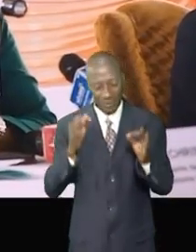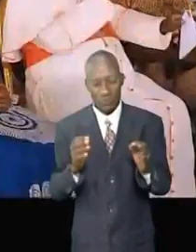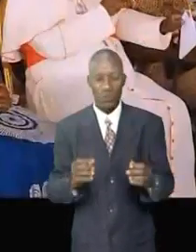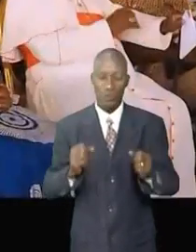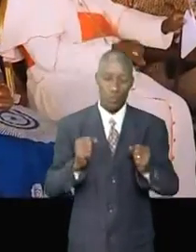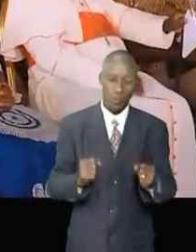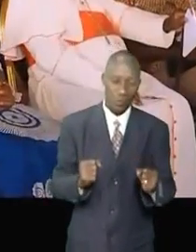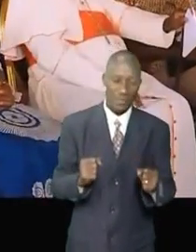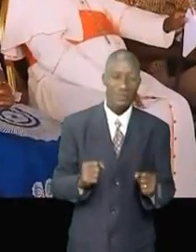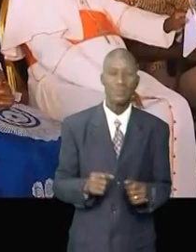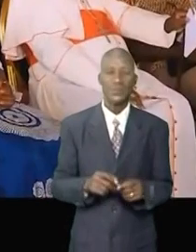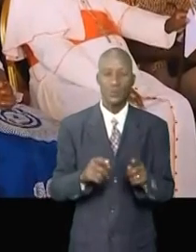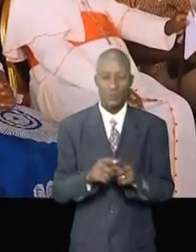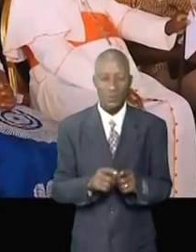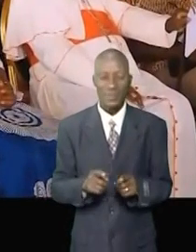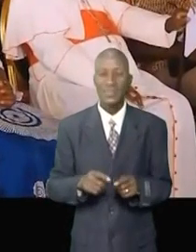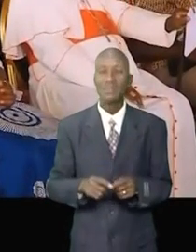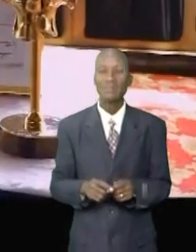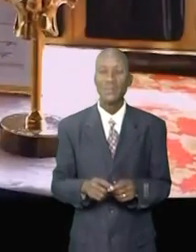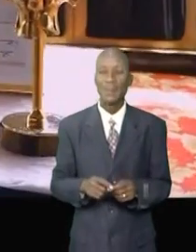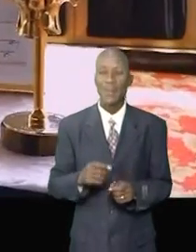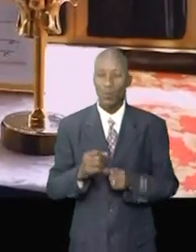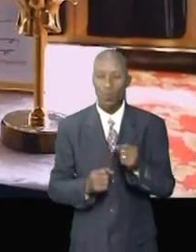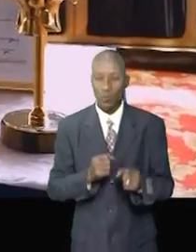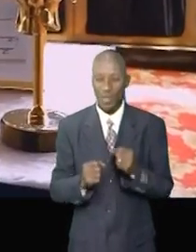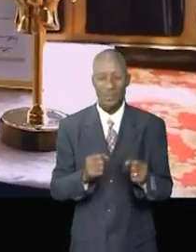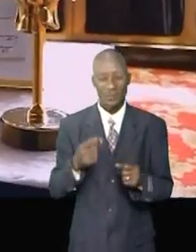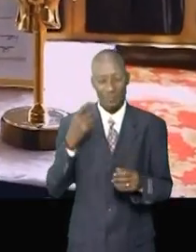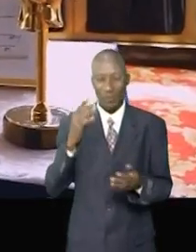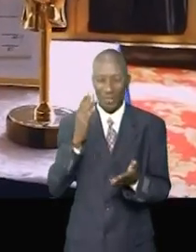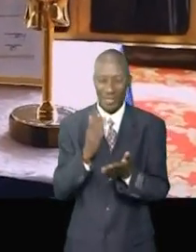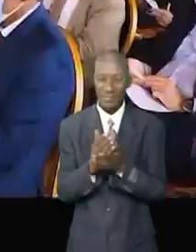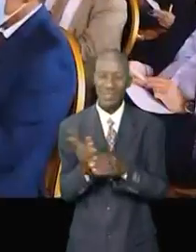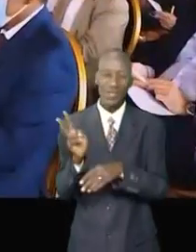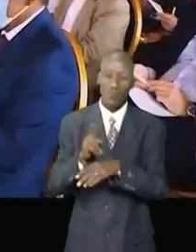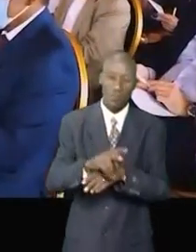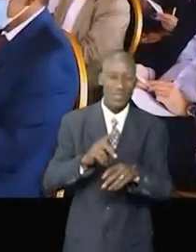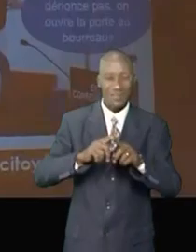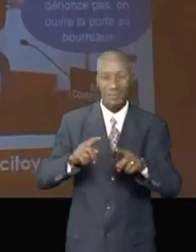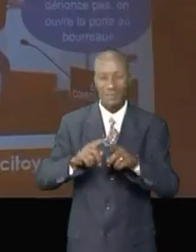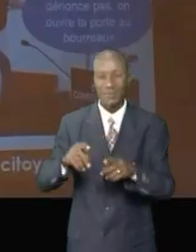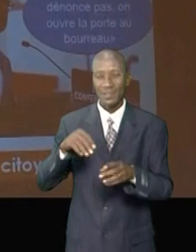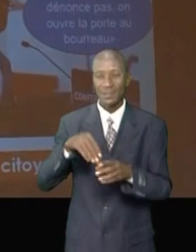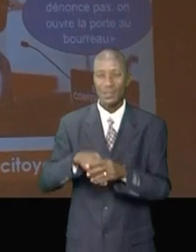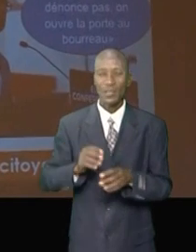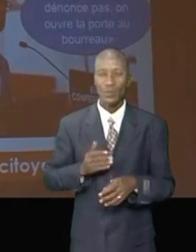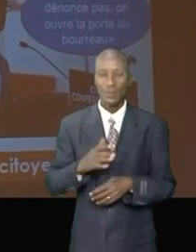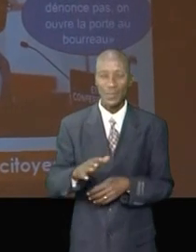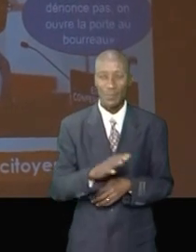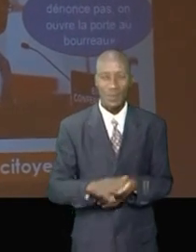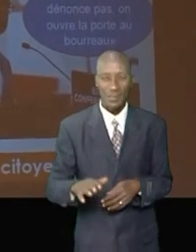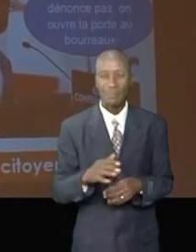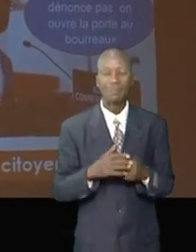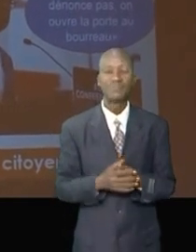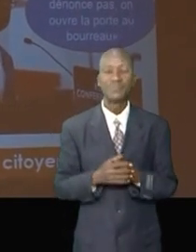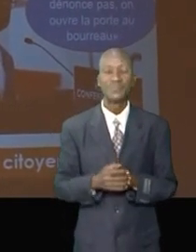la lutte contre toute forme de violence contre la femme. Aujourd'hui, deux hommes nous ont